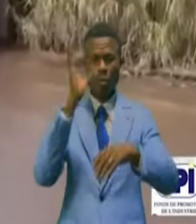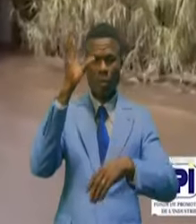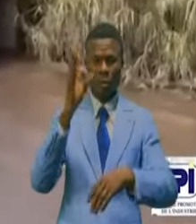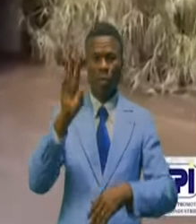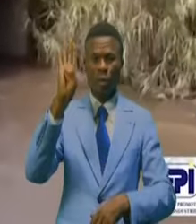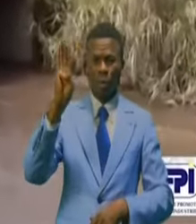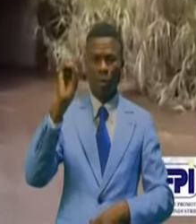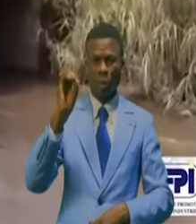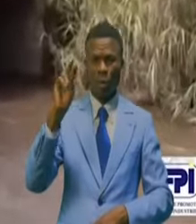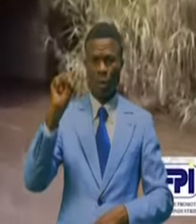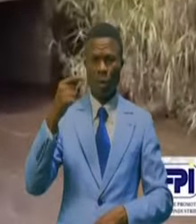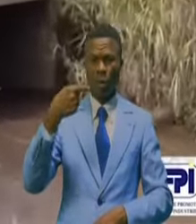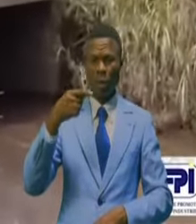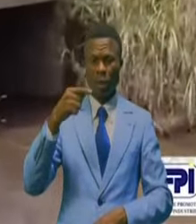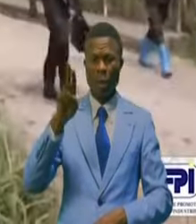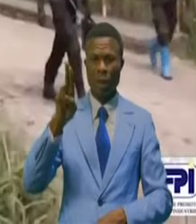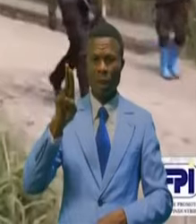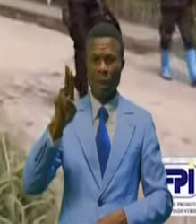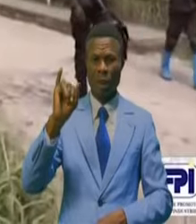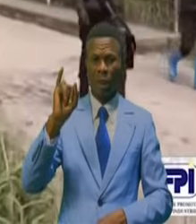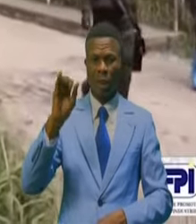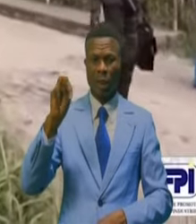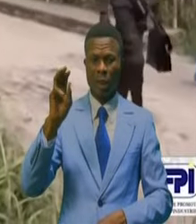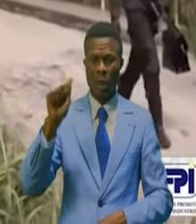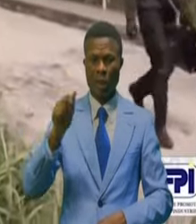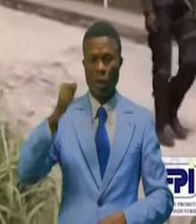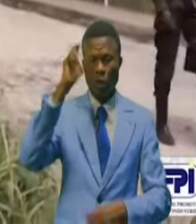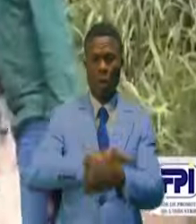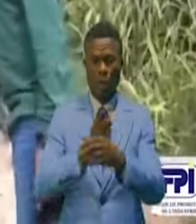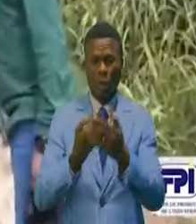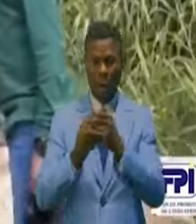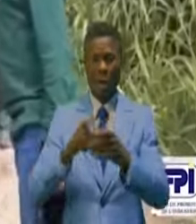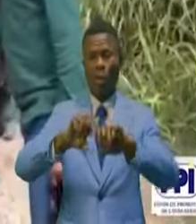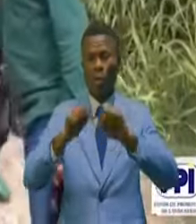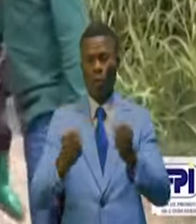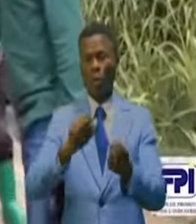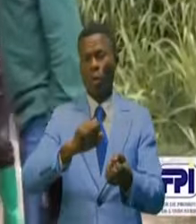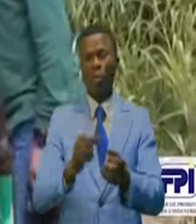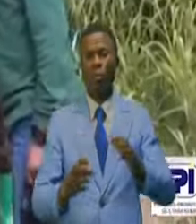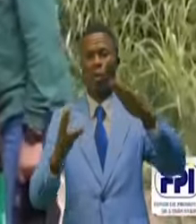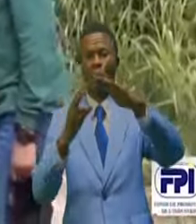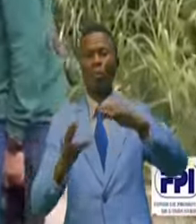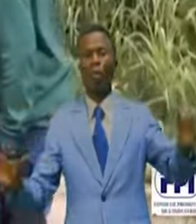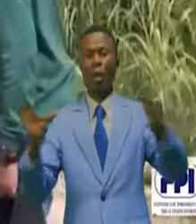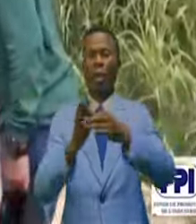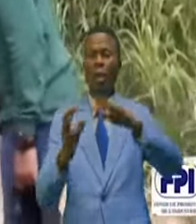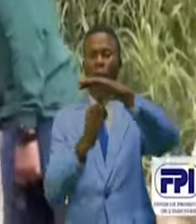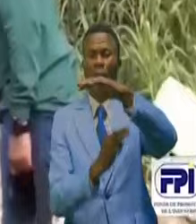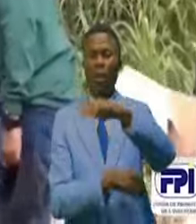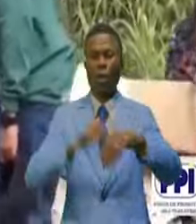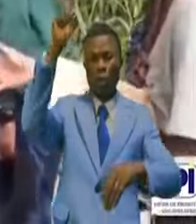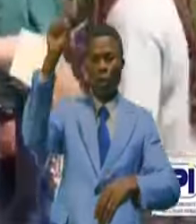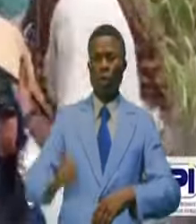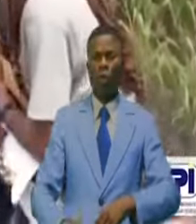Bwengerimana, dans la chefferie Baoundé, au nord Kivu, menace de céder. Ce pont relie le nord et le sud de cette province. Et